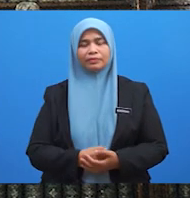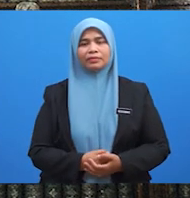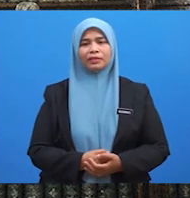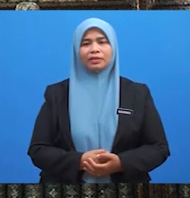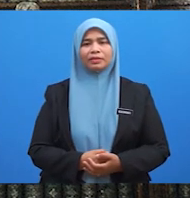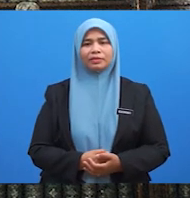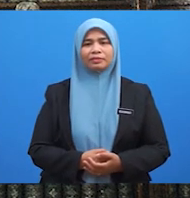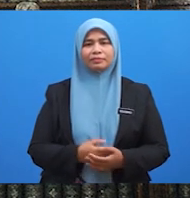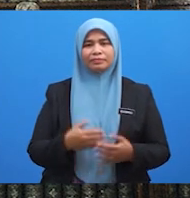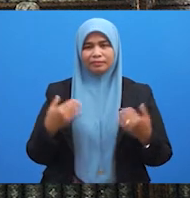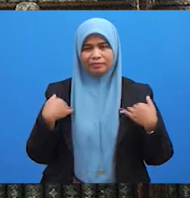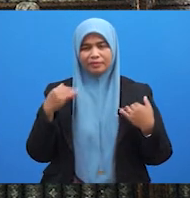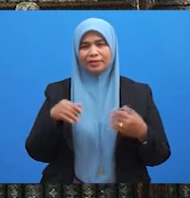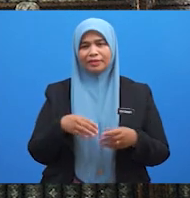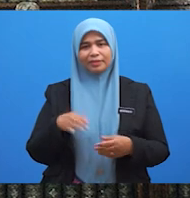Masih ingat lagi?